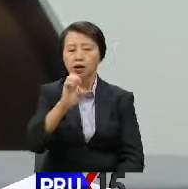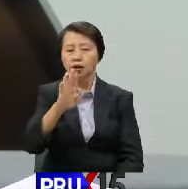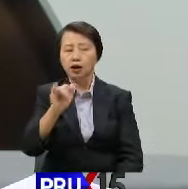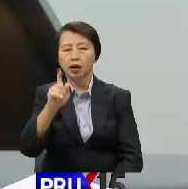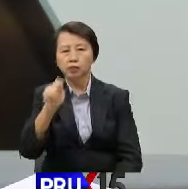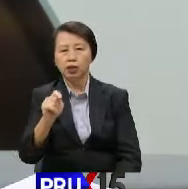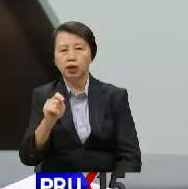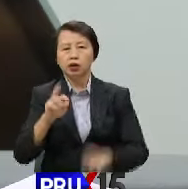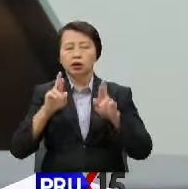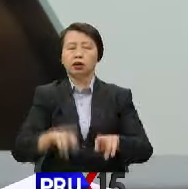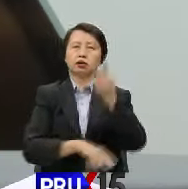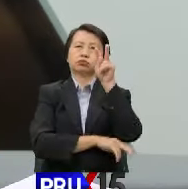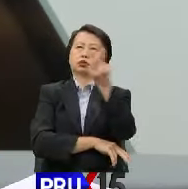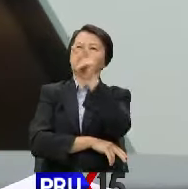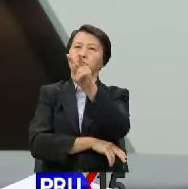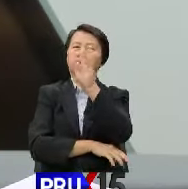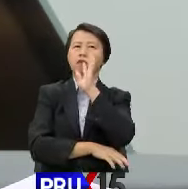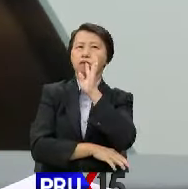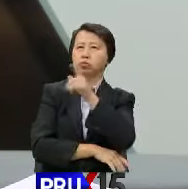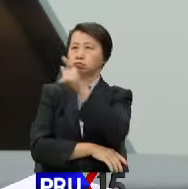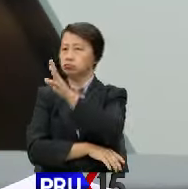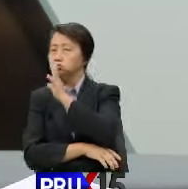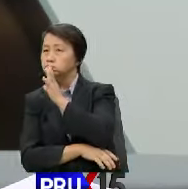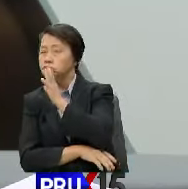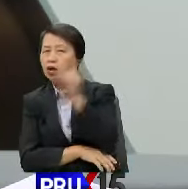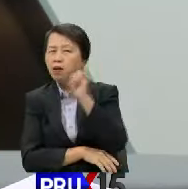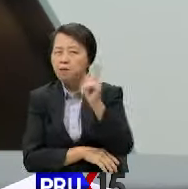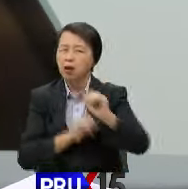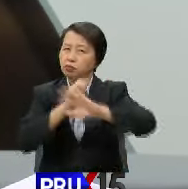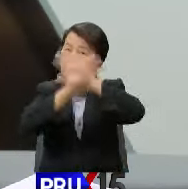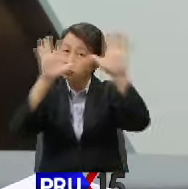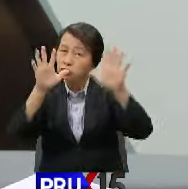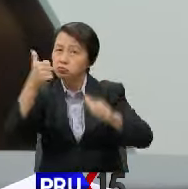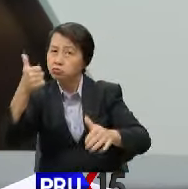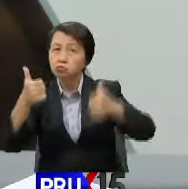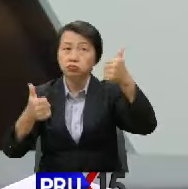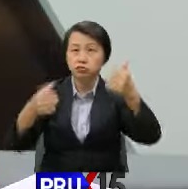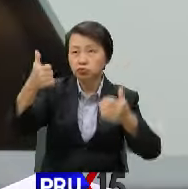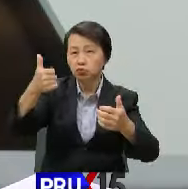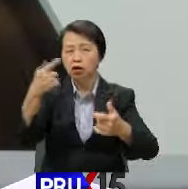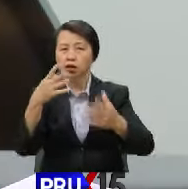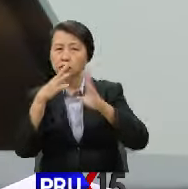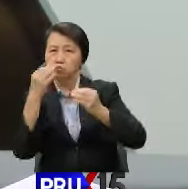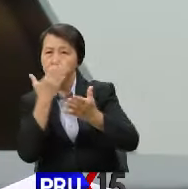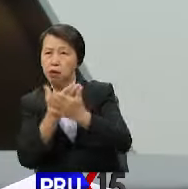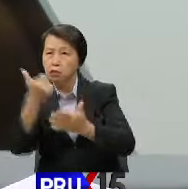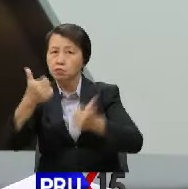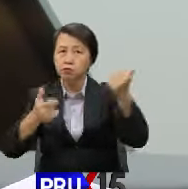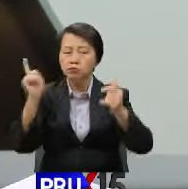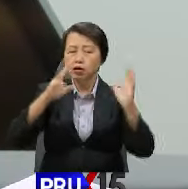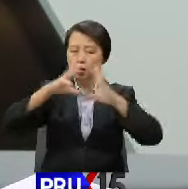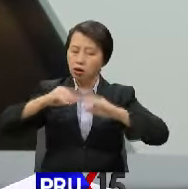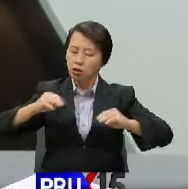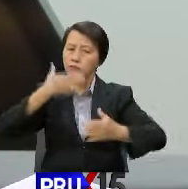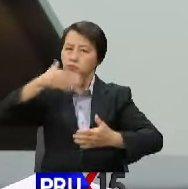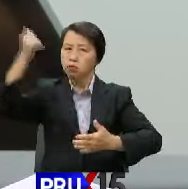mana yang lebih baik pencerahan mana yang lebih bagus terus solution mana yang lebih berkesan